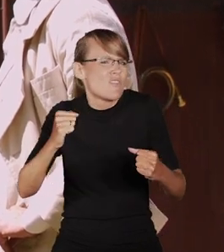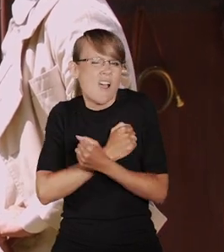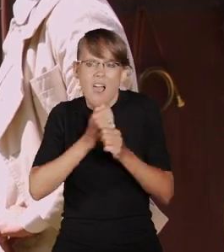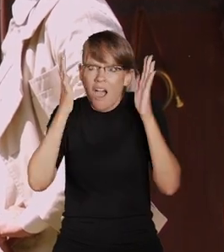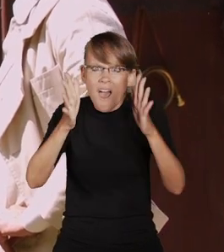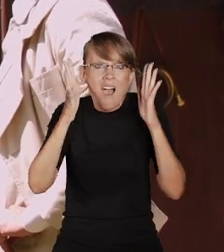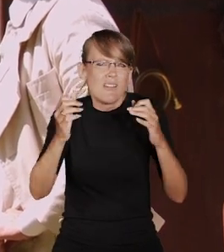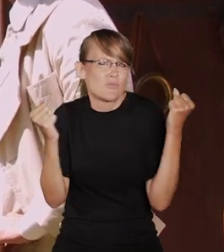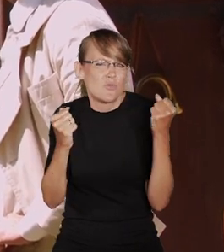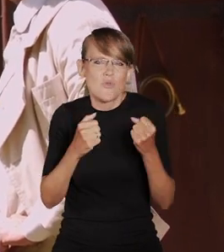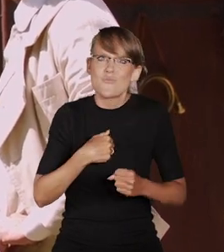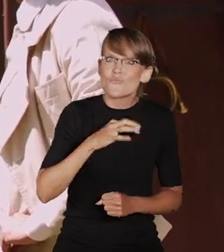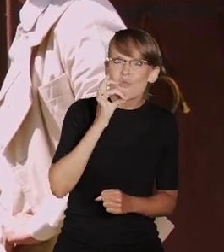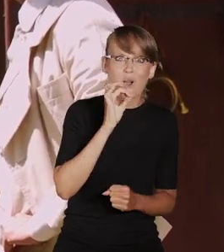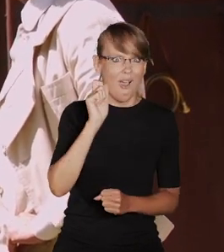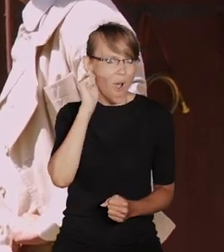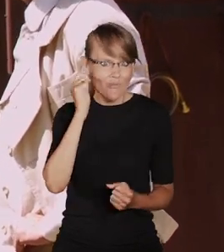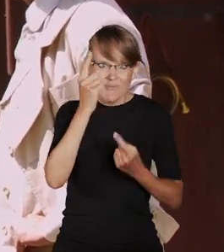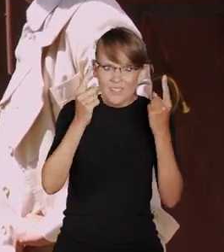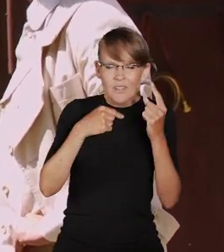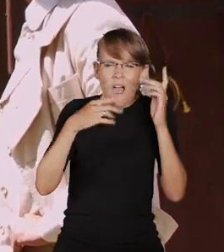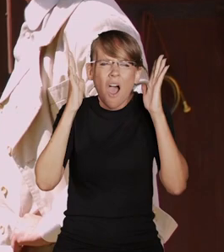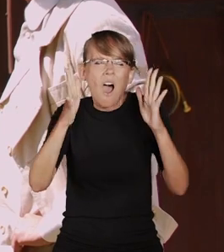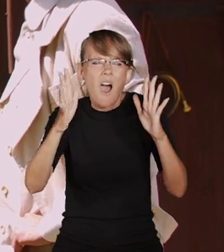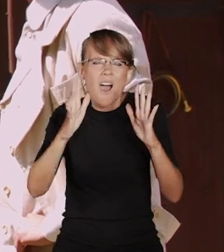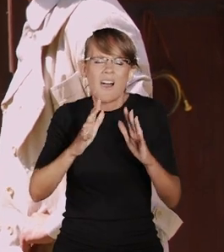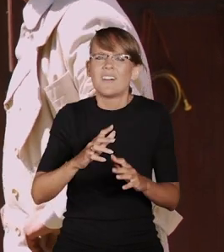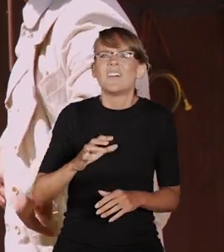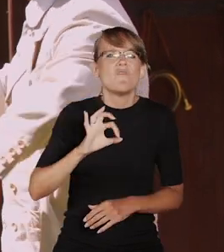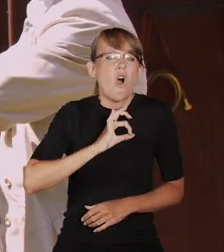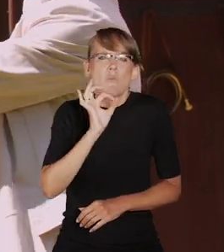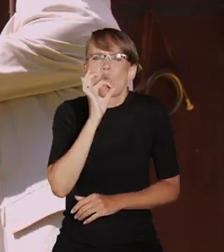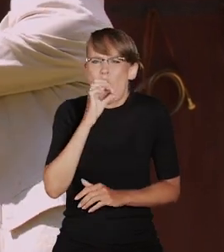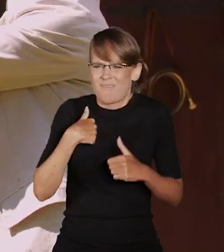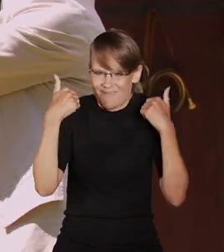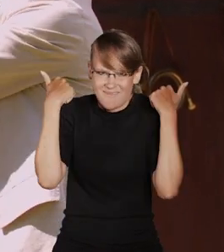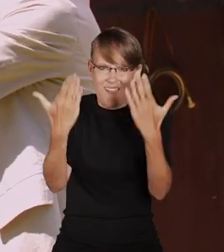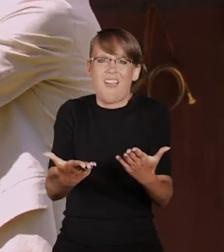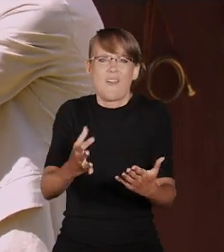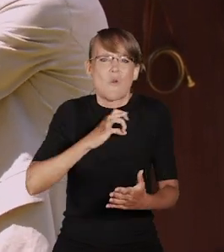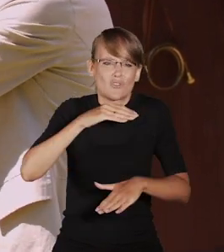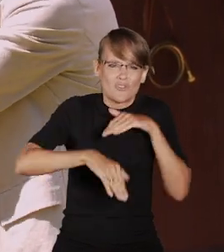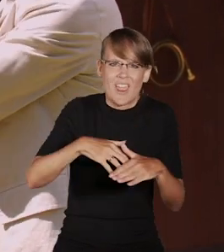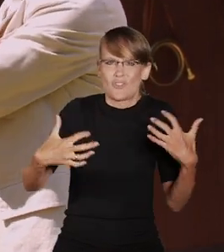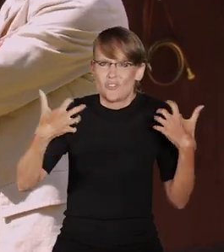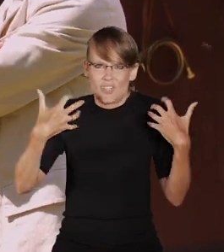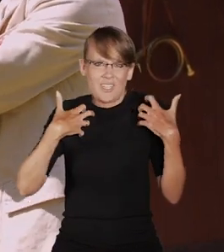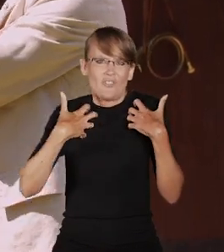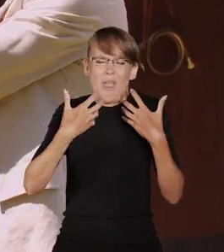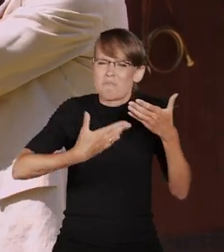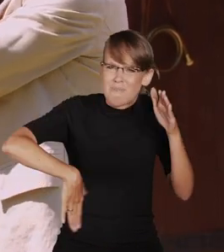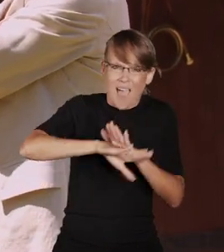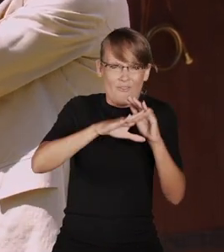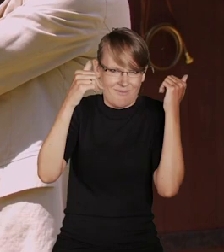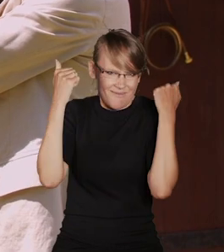mąż. Nieboszczyk. Kochałam go do szaleństwa, całą moją istotą, jak tylko może kochać